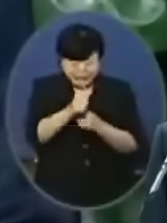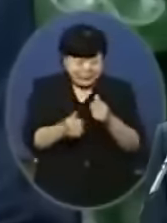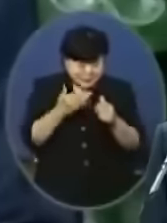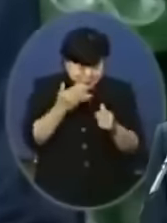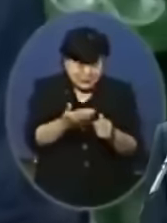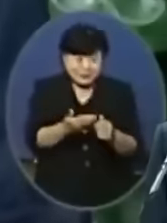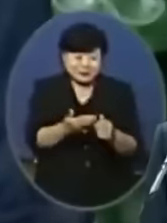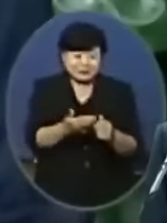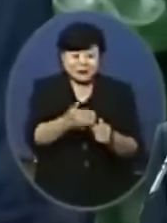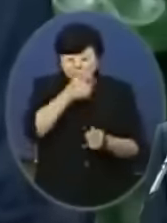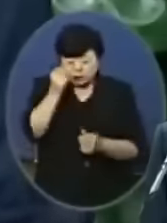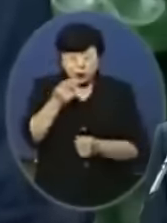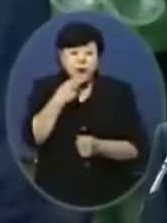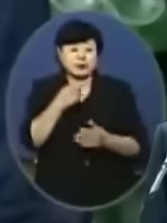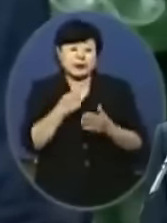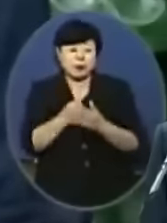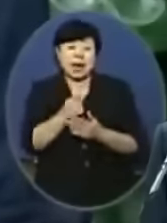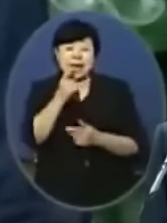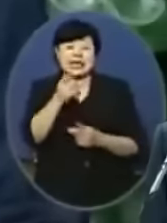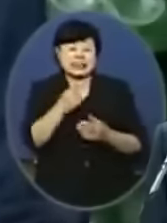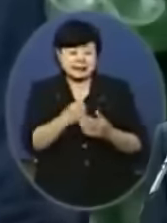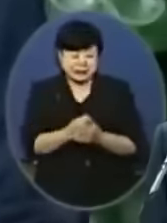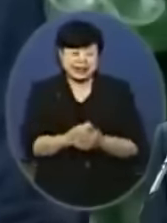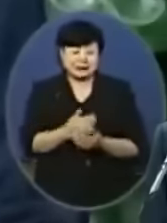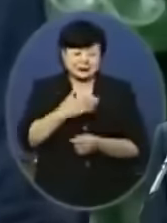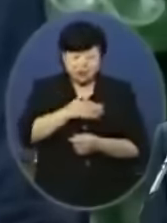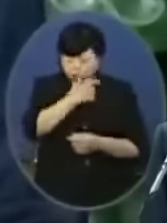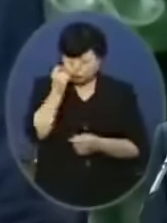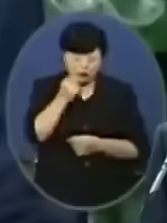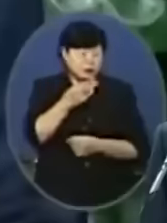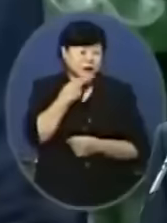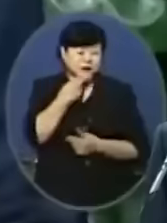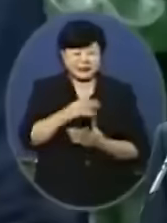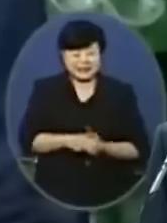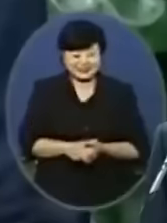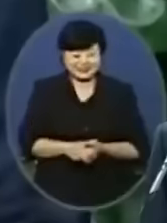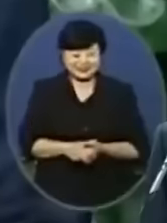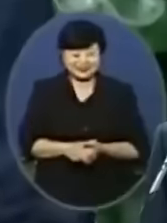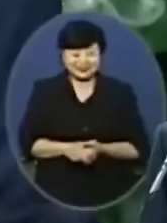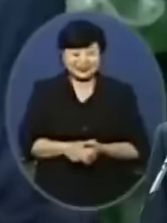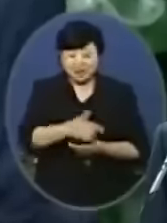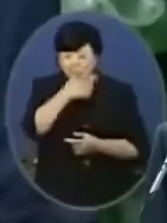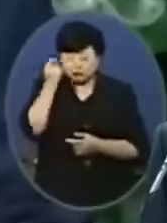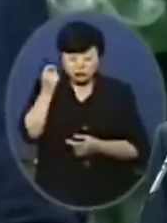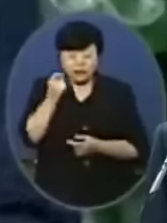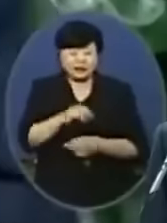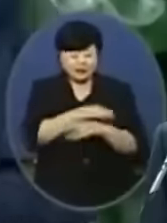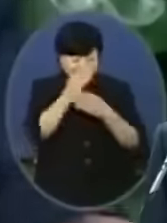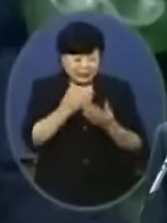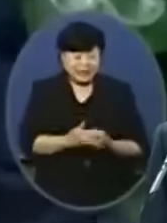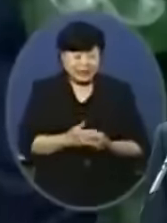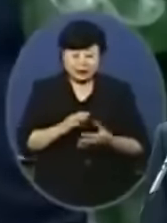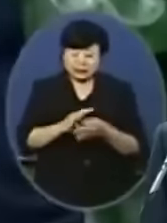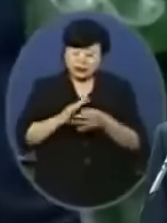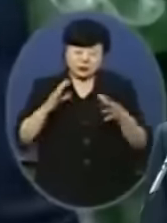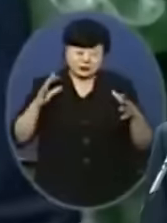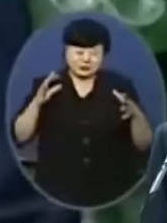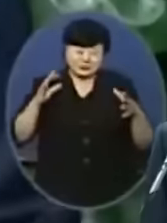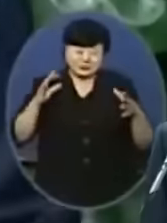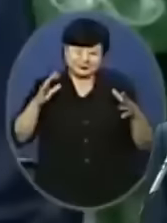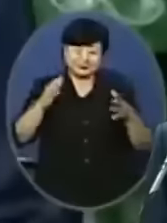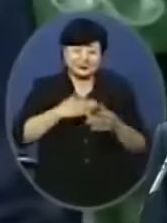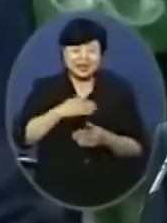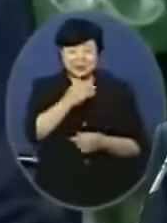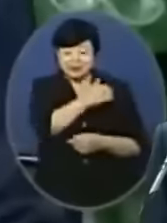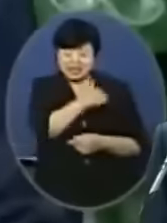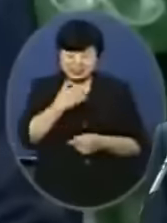하나님께서 부족함이 없다고 하셨으니 나는 부족함이 없습니다. 부족한 것은 다 나온 상관이 없습니다.